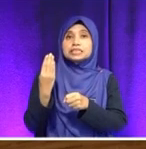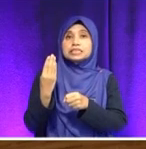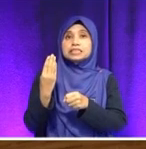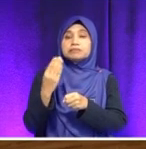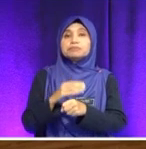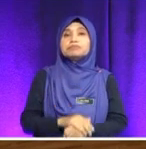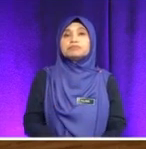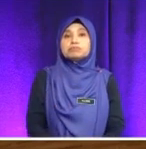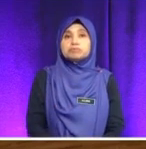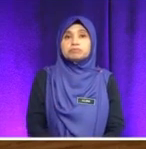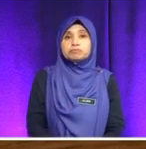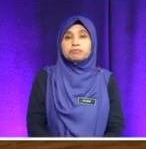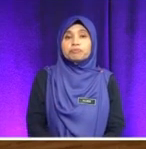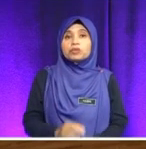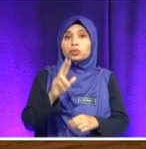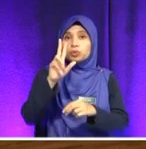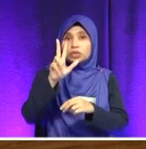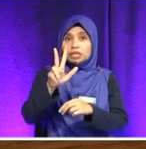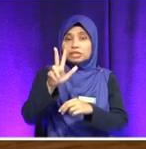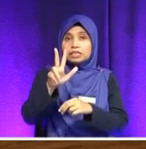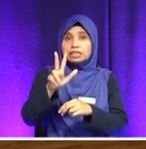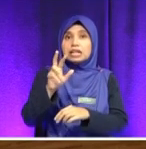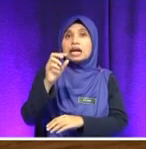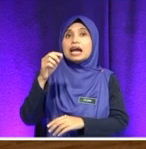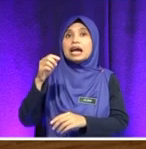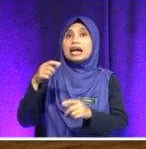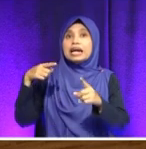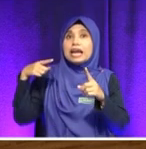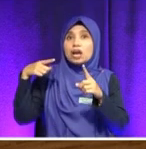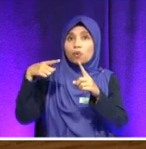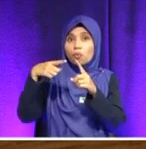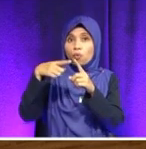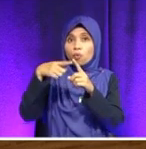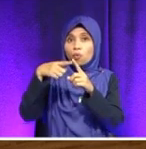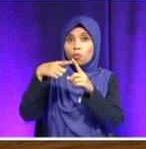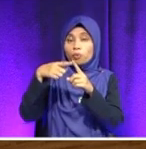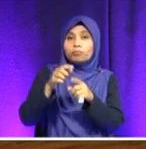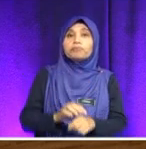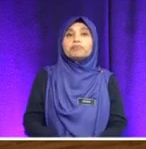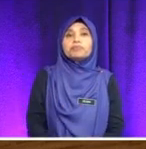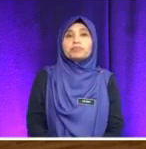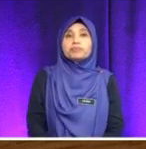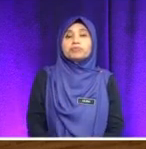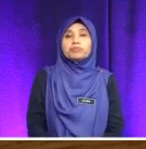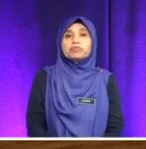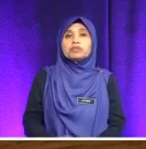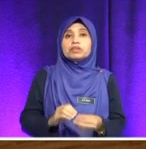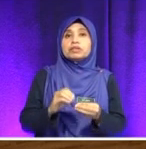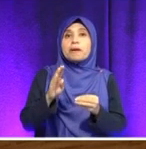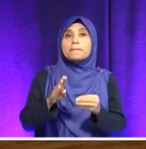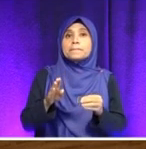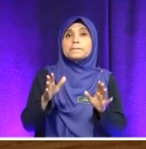Okey. Yang ketiga arrow ring ah. Okey, yang keempat kita ada bird